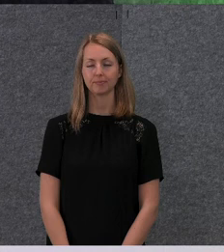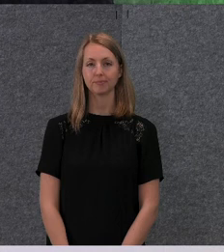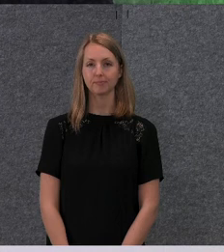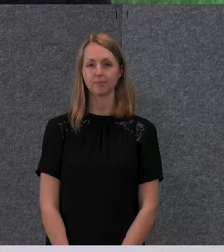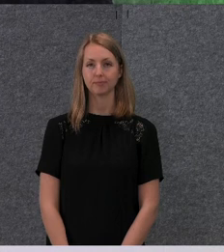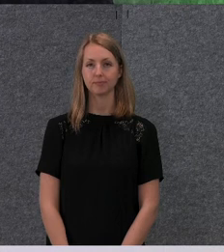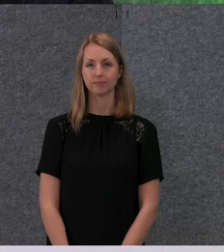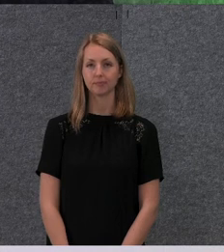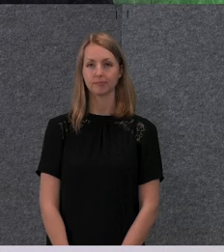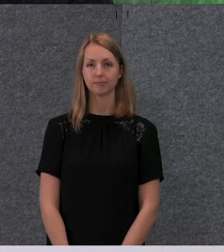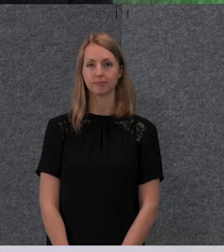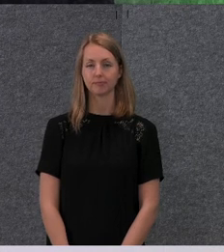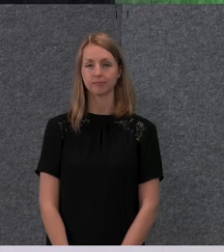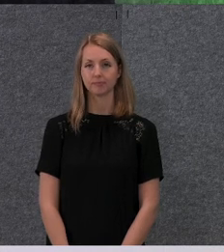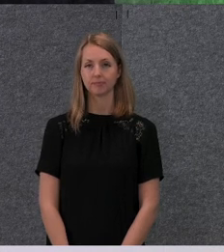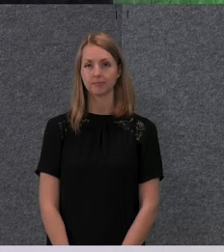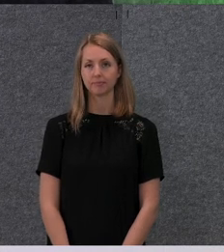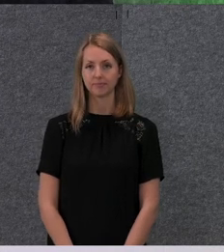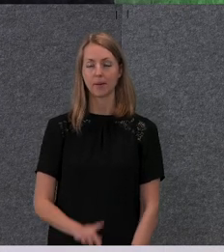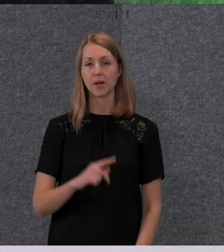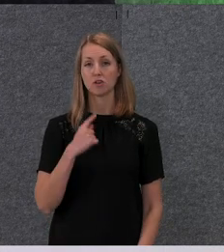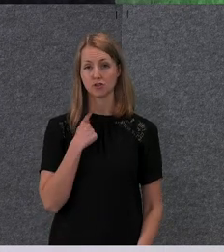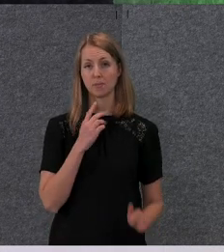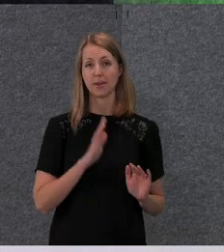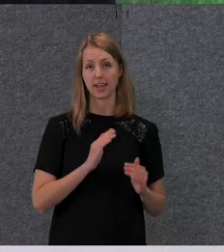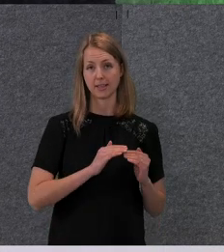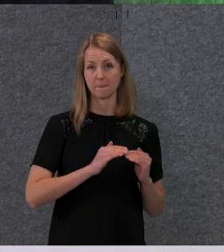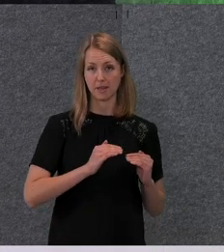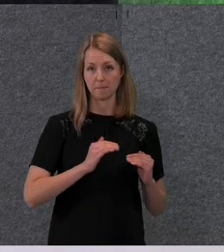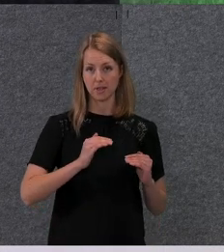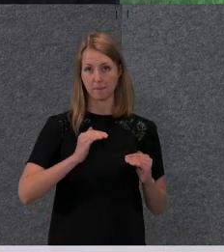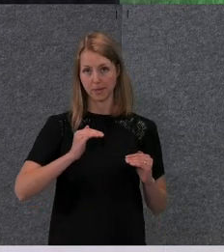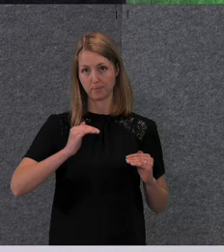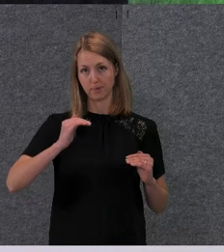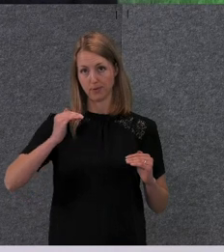Die Stimmen, die gehen hier weiterhin ein. Das sehen wir hier.